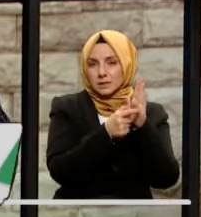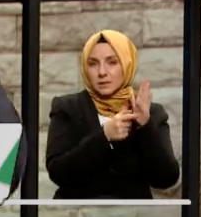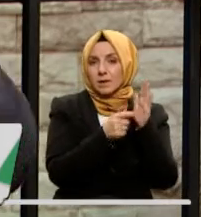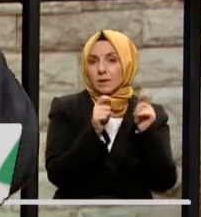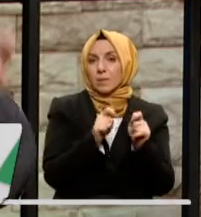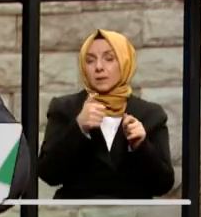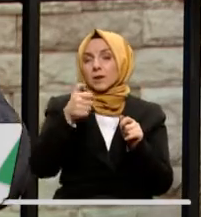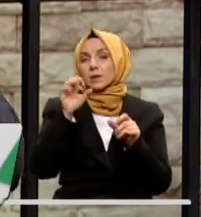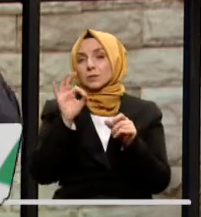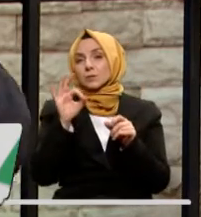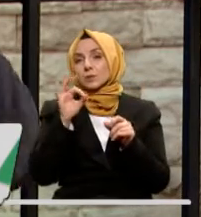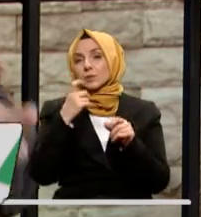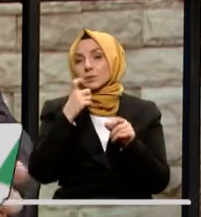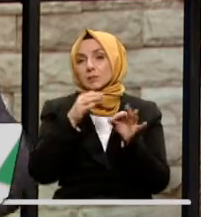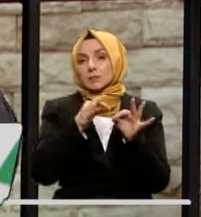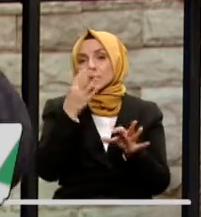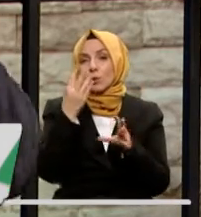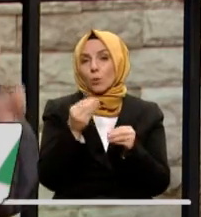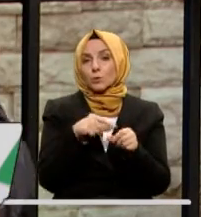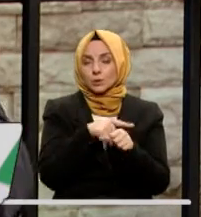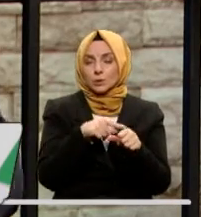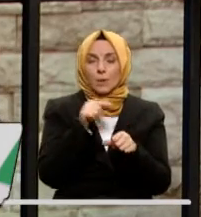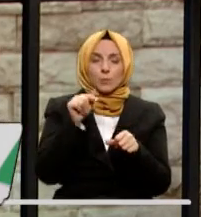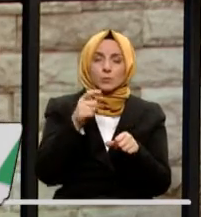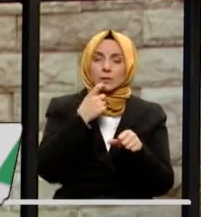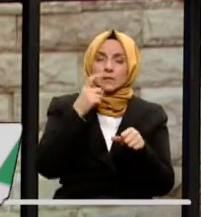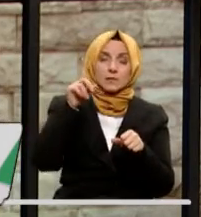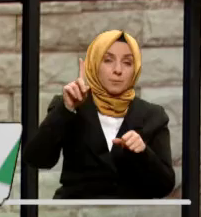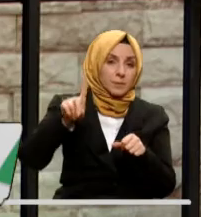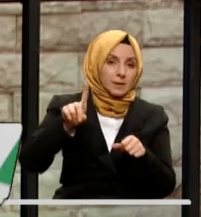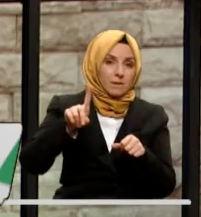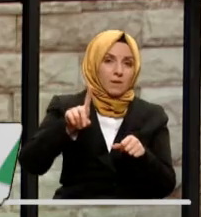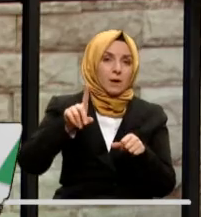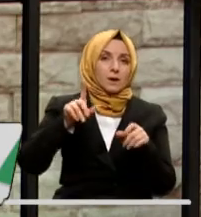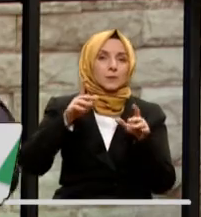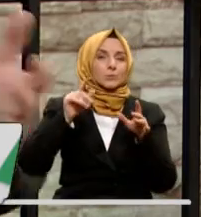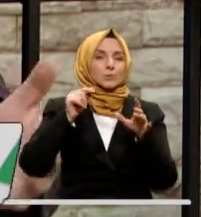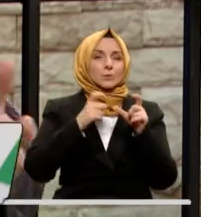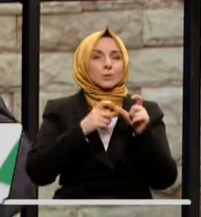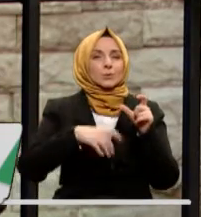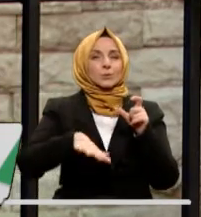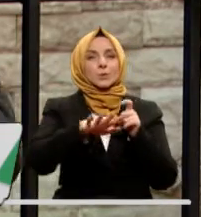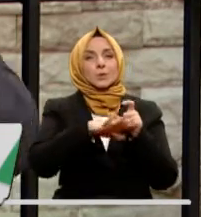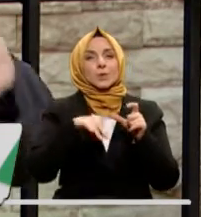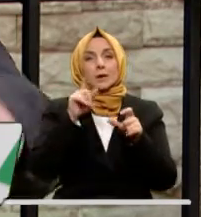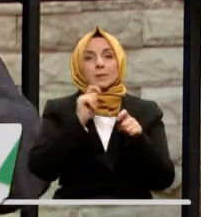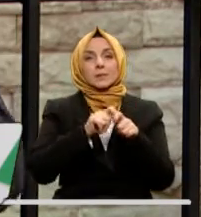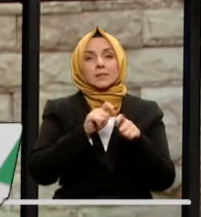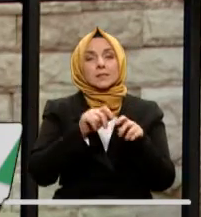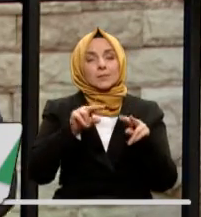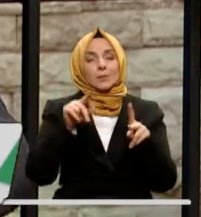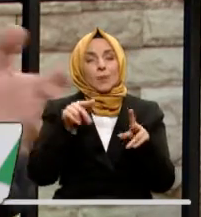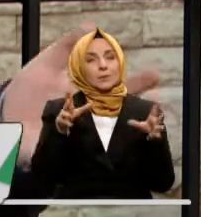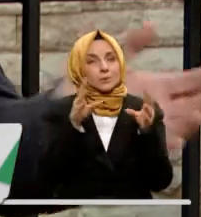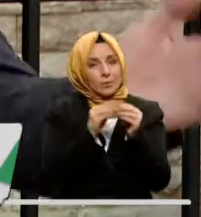bunu da bir yılda bir böyle bir faaliyet gibi bir sosyal aktivite gibi orada toplanırlar zaten orada